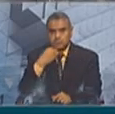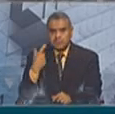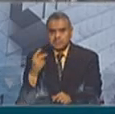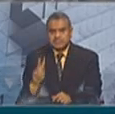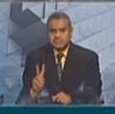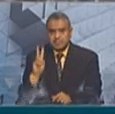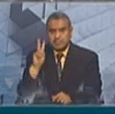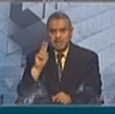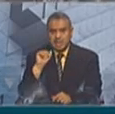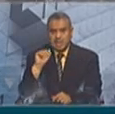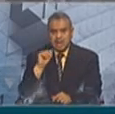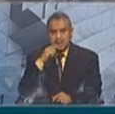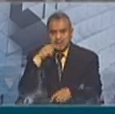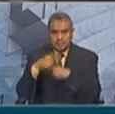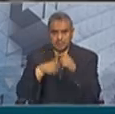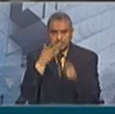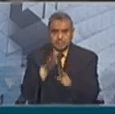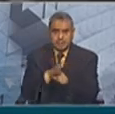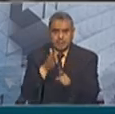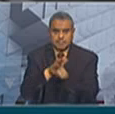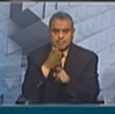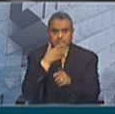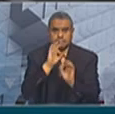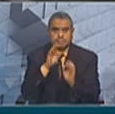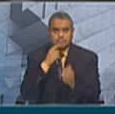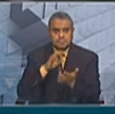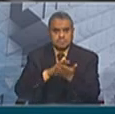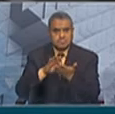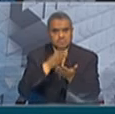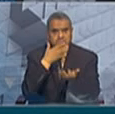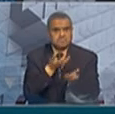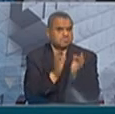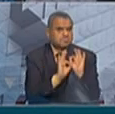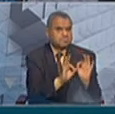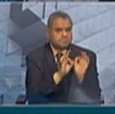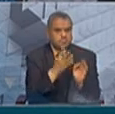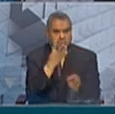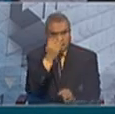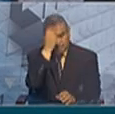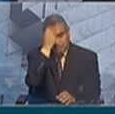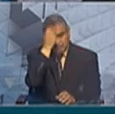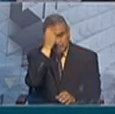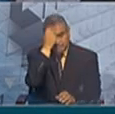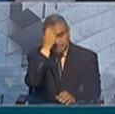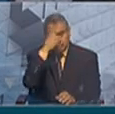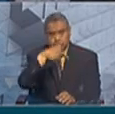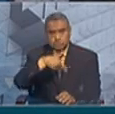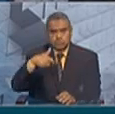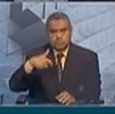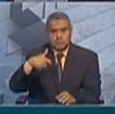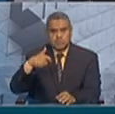85,337 حالة، وظل عدد الوفيات دون تغيير عند